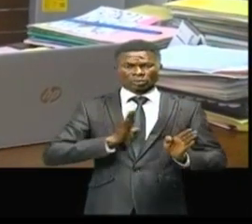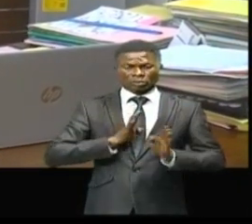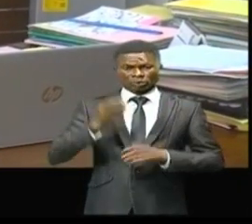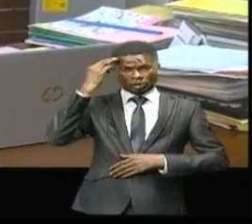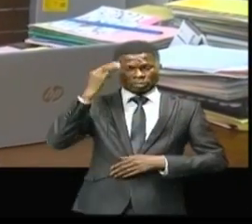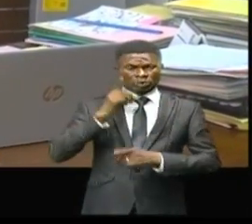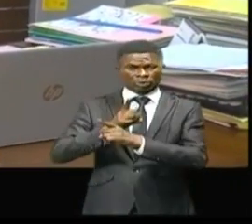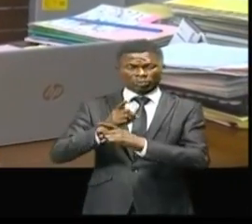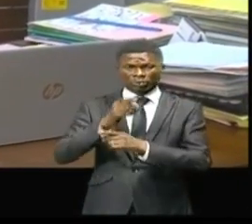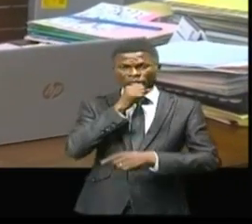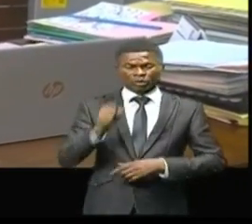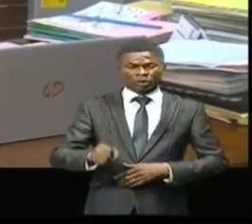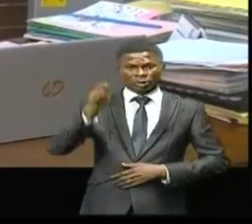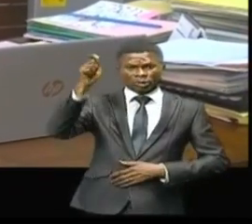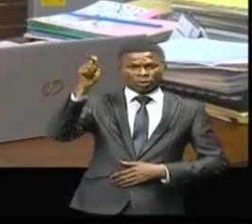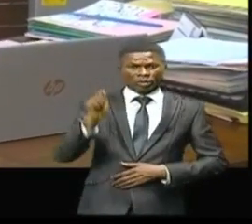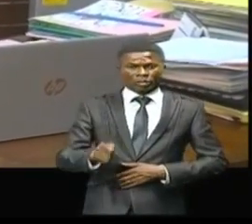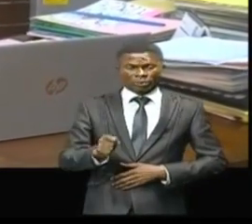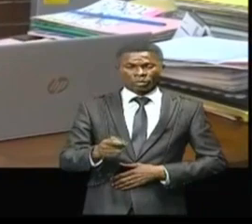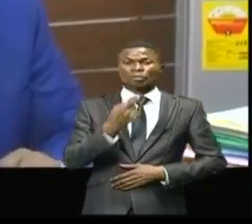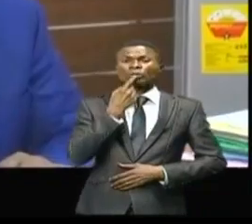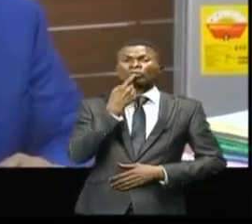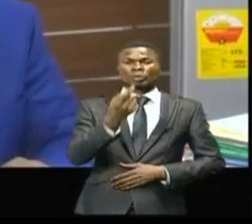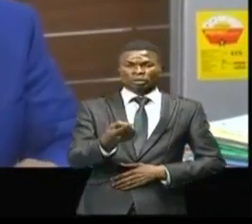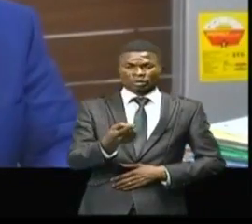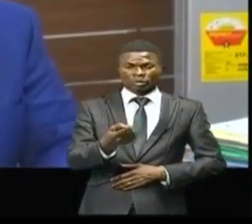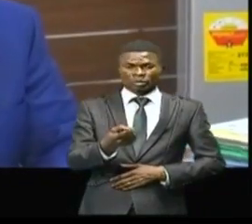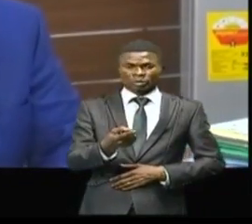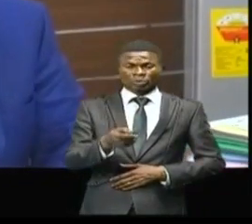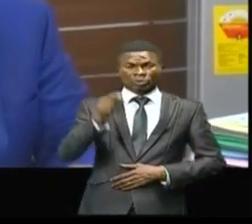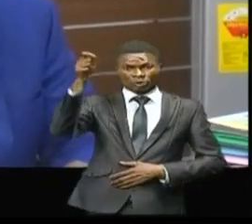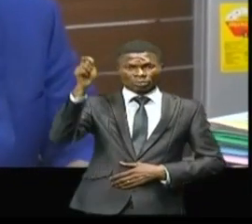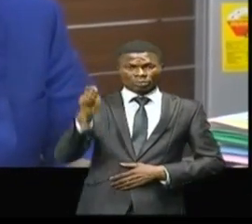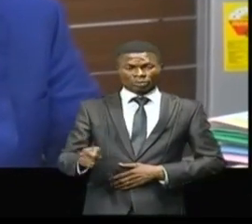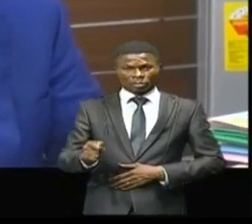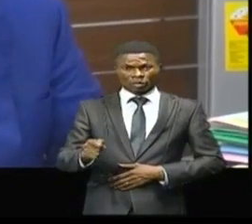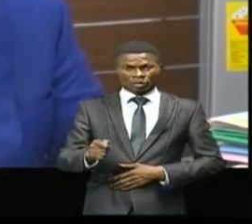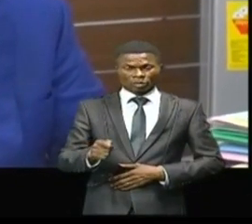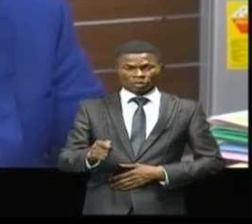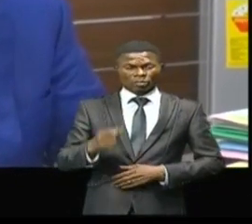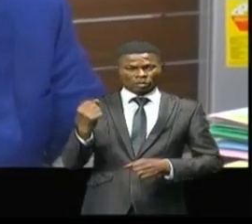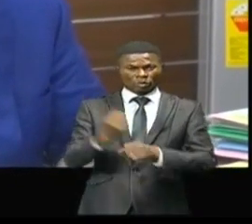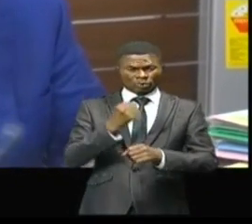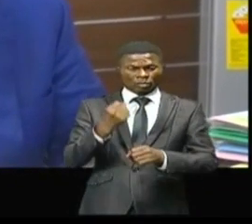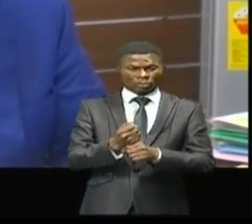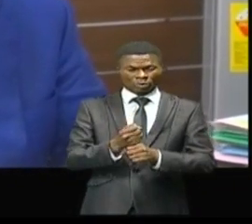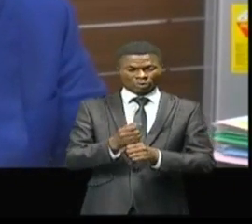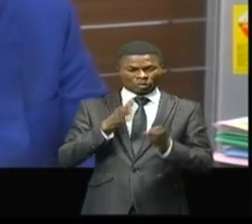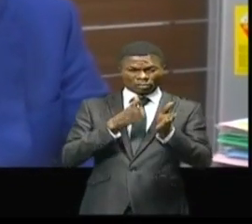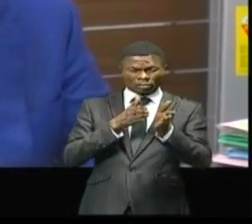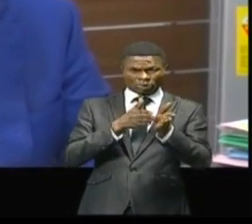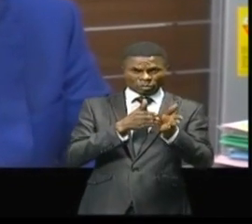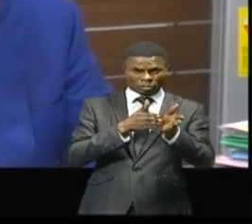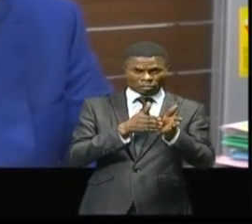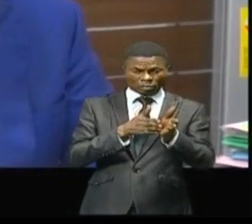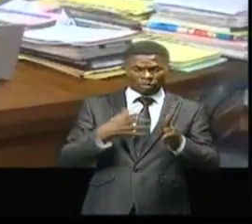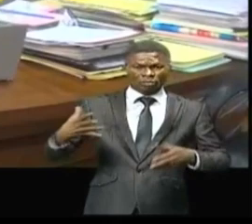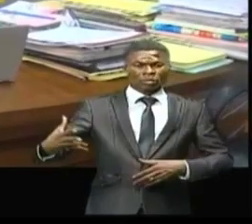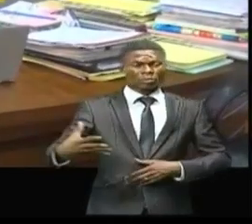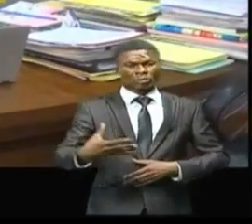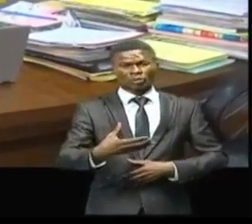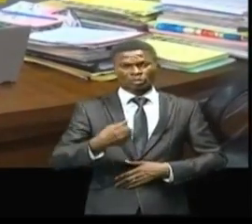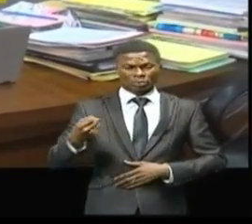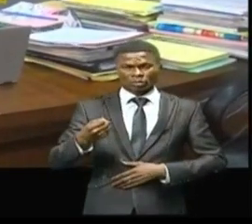de la Défense et anciens combattants a indiqué que les forces de l'ordre ont mené des actions ayant abouti à la récupération